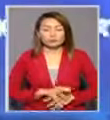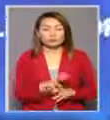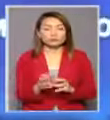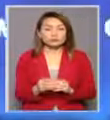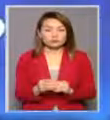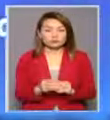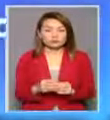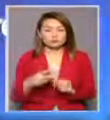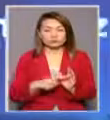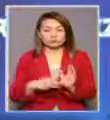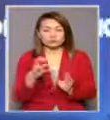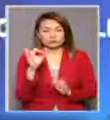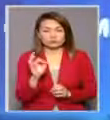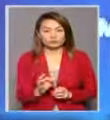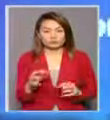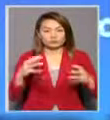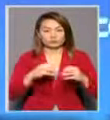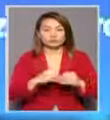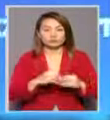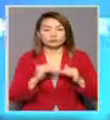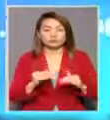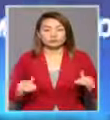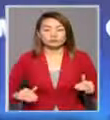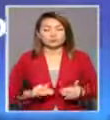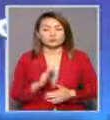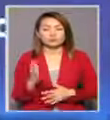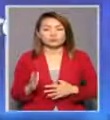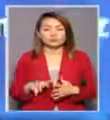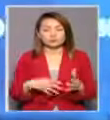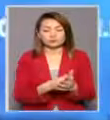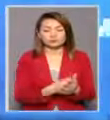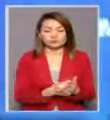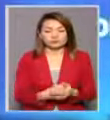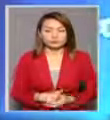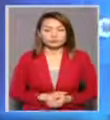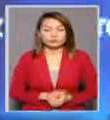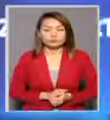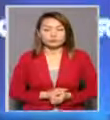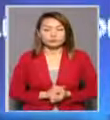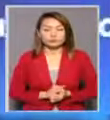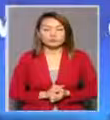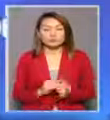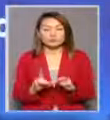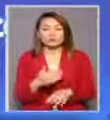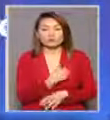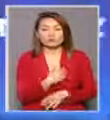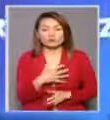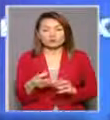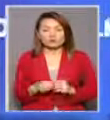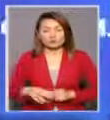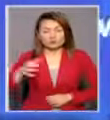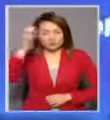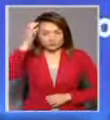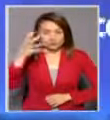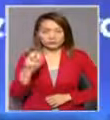составляет 73%. Помимо системы подушевого финансирования и секций, хочу отметить, что при учреждениях